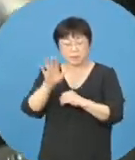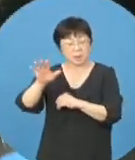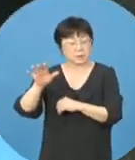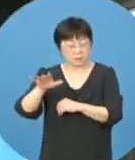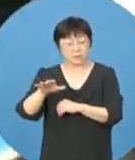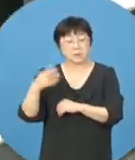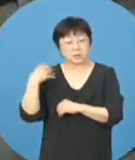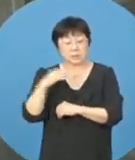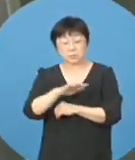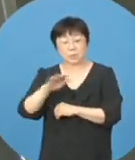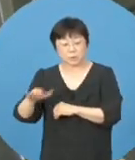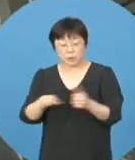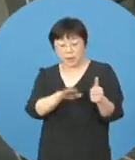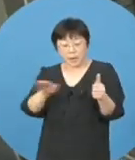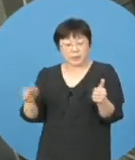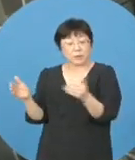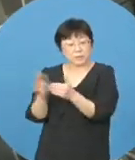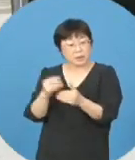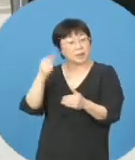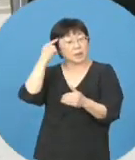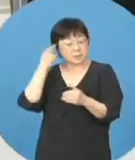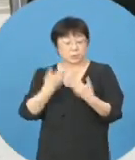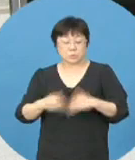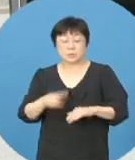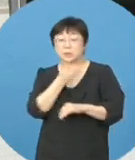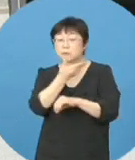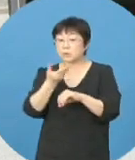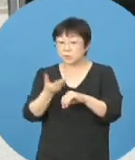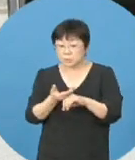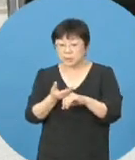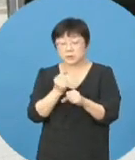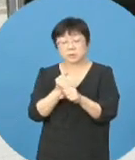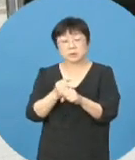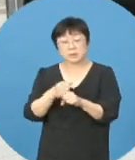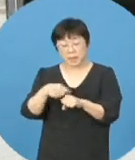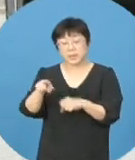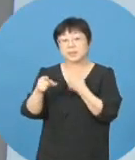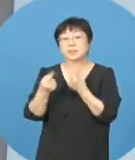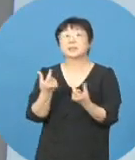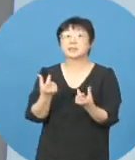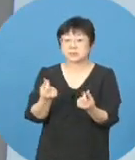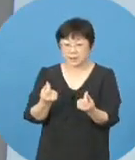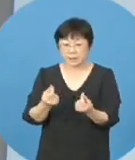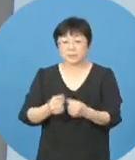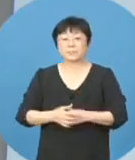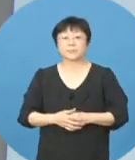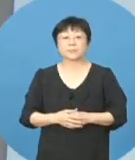担う子どもたちの環境まで考えたふるさと徳島を作っていきたいですね。